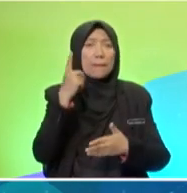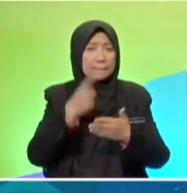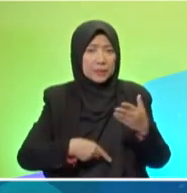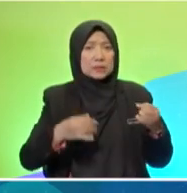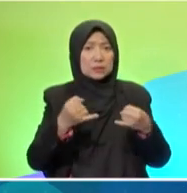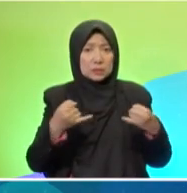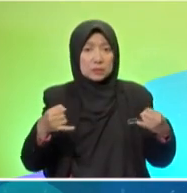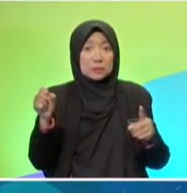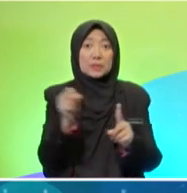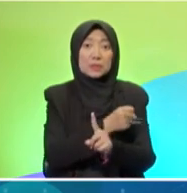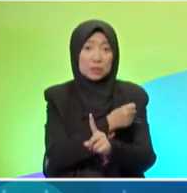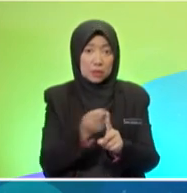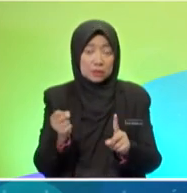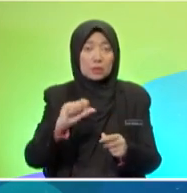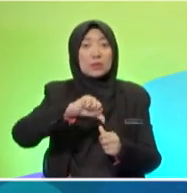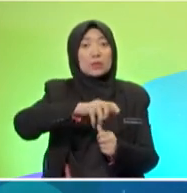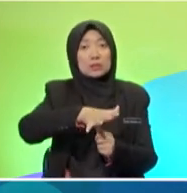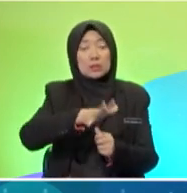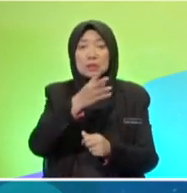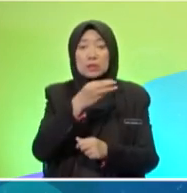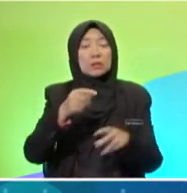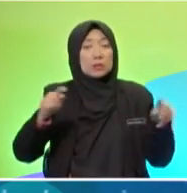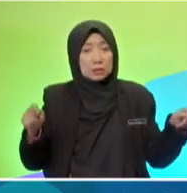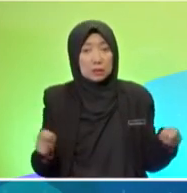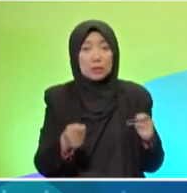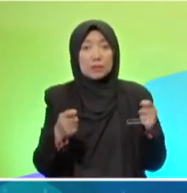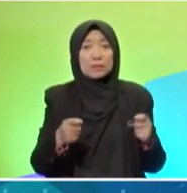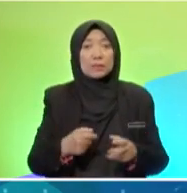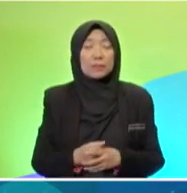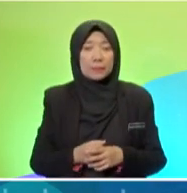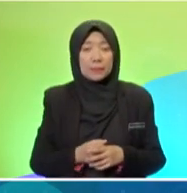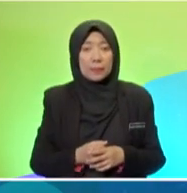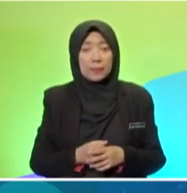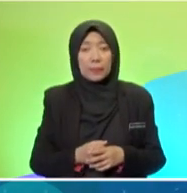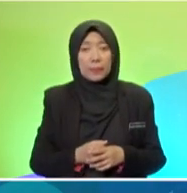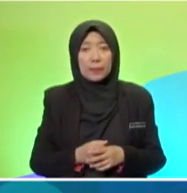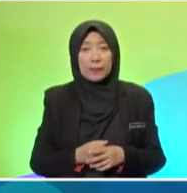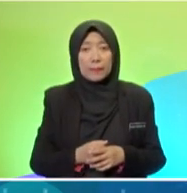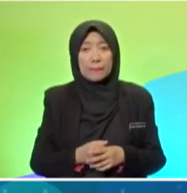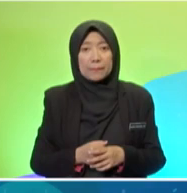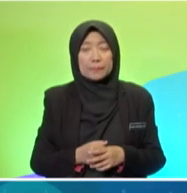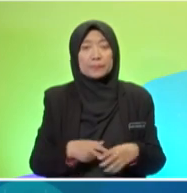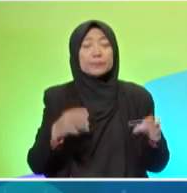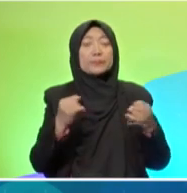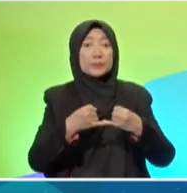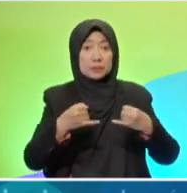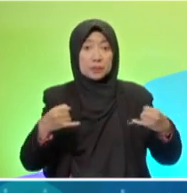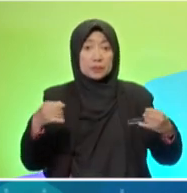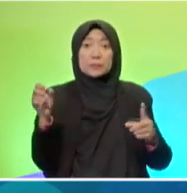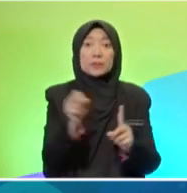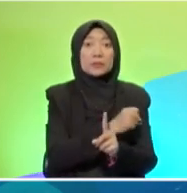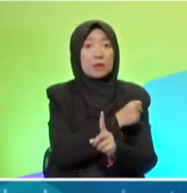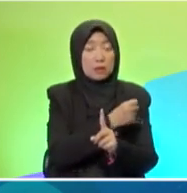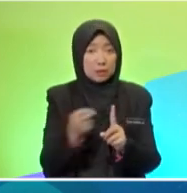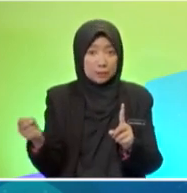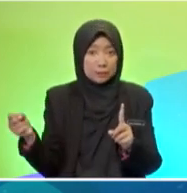kendaraan apa kesan dia dan apa tidak akan jauh diambil silahkan zaman jenis kendaraan bagi situasi ini